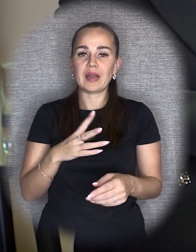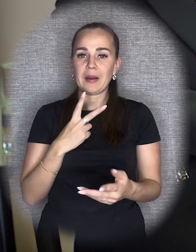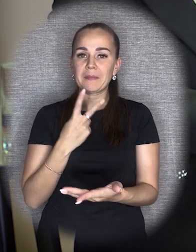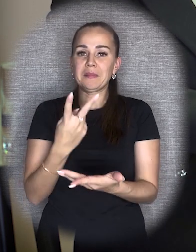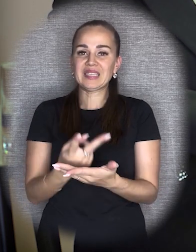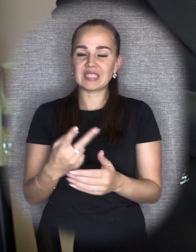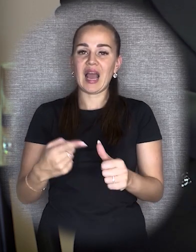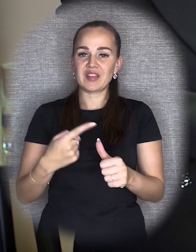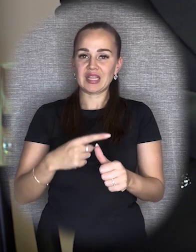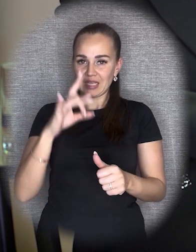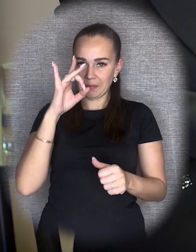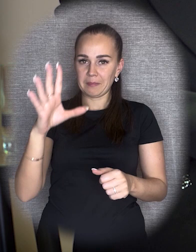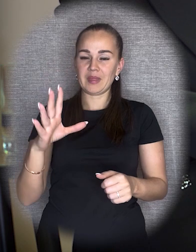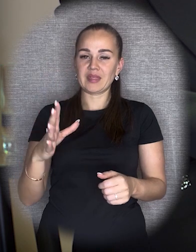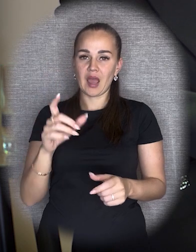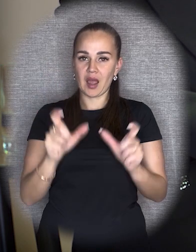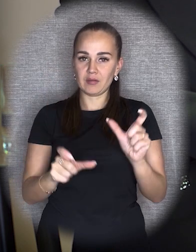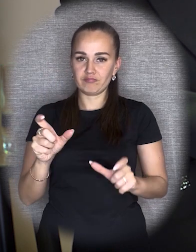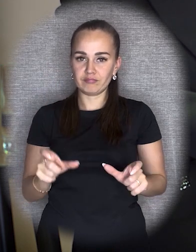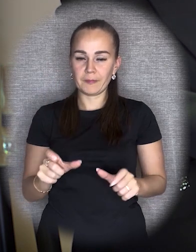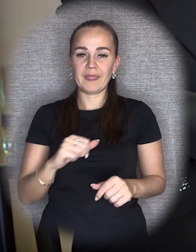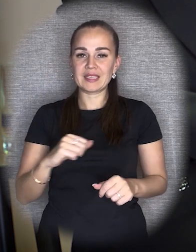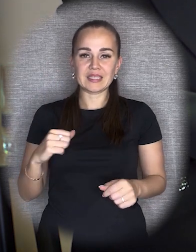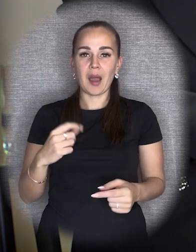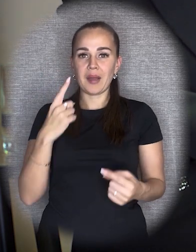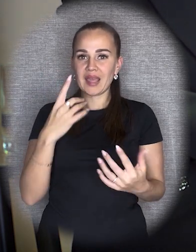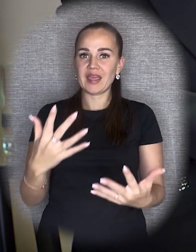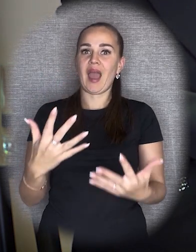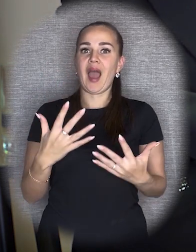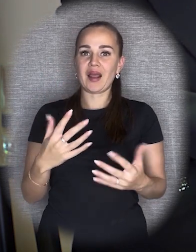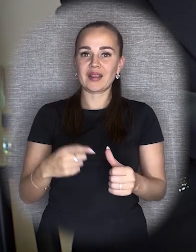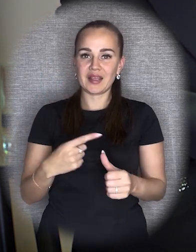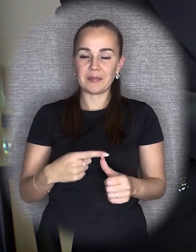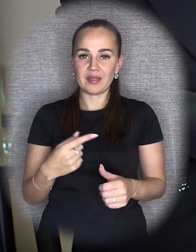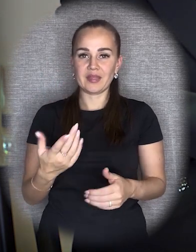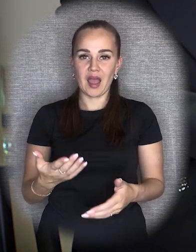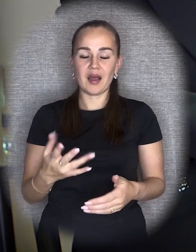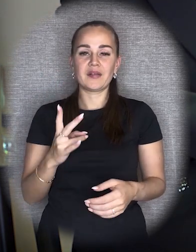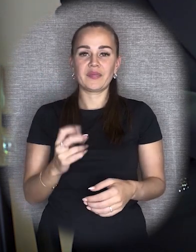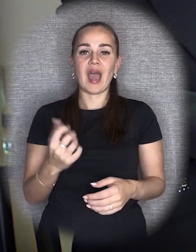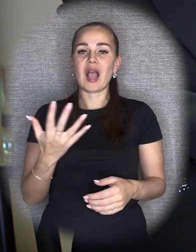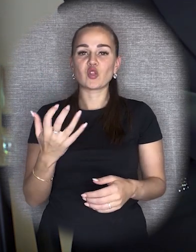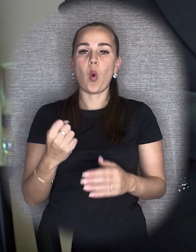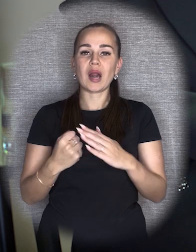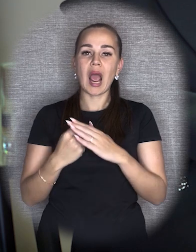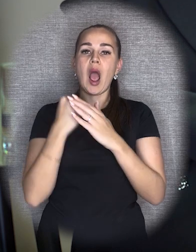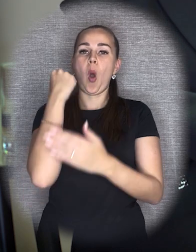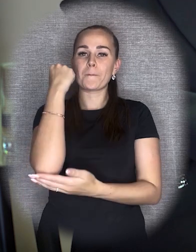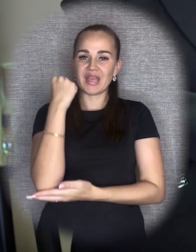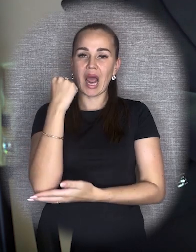была первоочередная задача, самые яркие имена, на которые опираются скульптуры XX